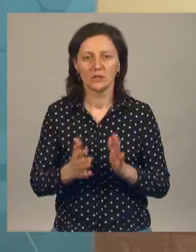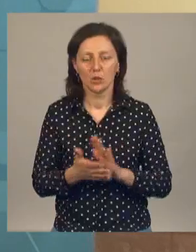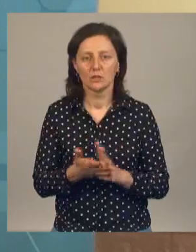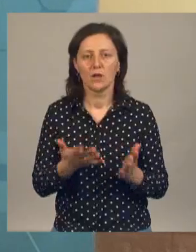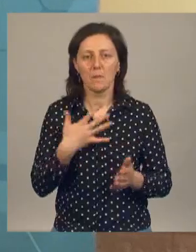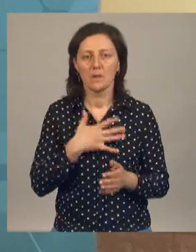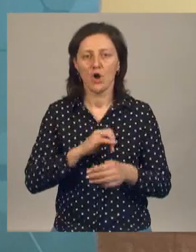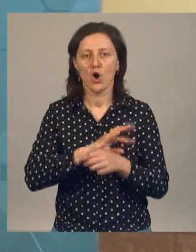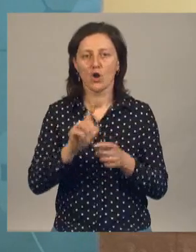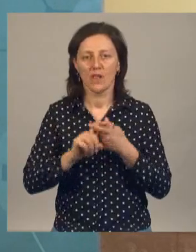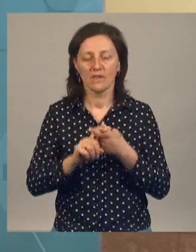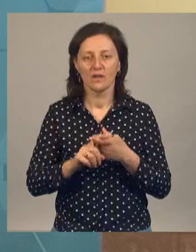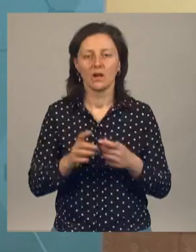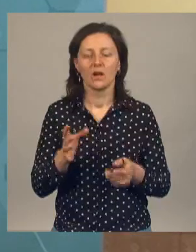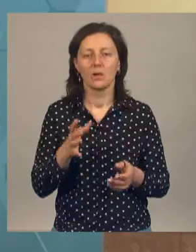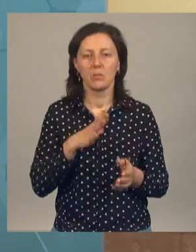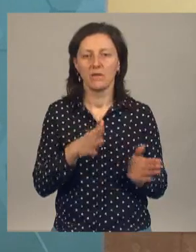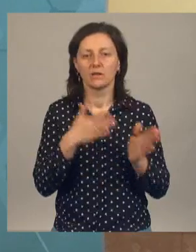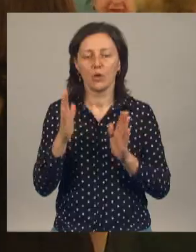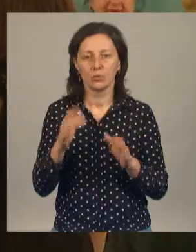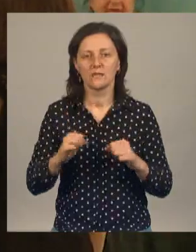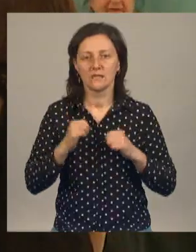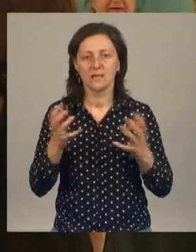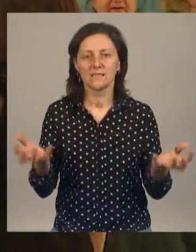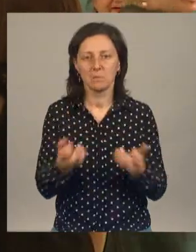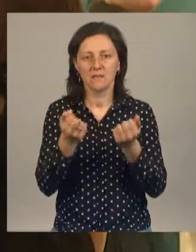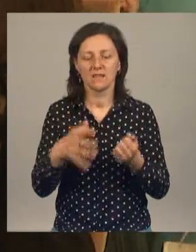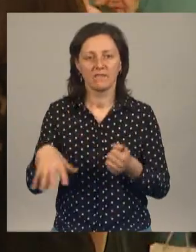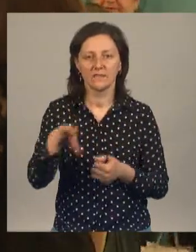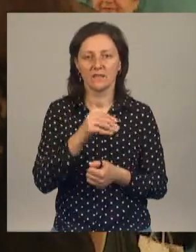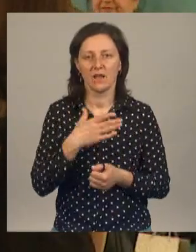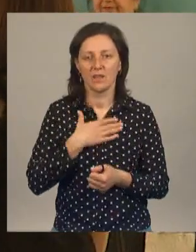Пережили ковид, переживаем другую беду, которая снеслась. Мы будем стараться спасать всех наших